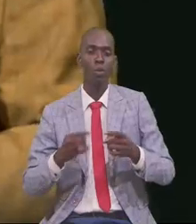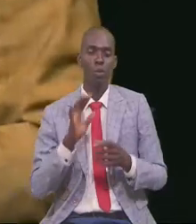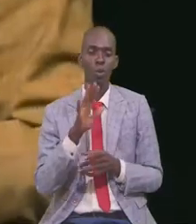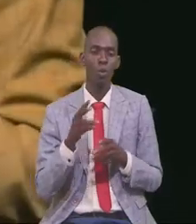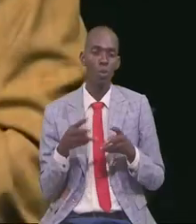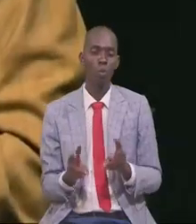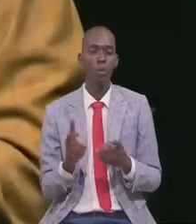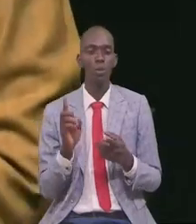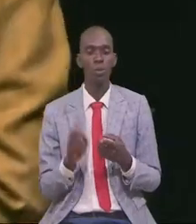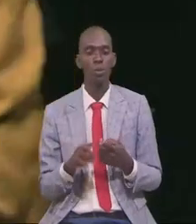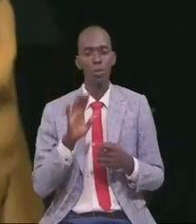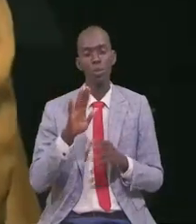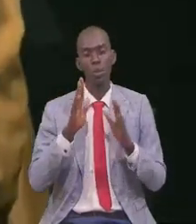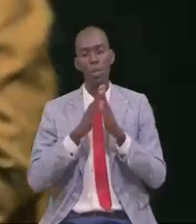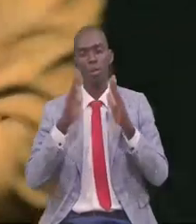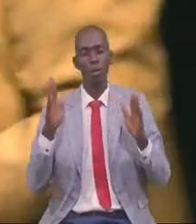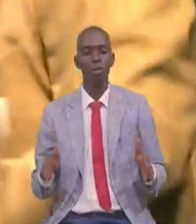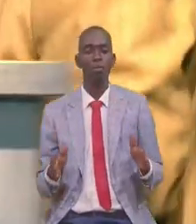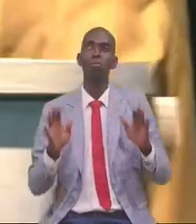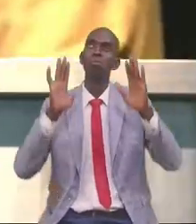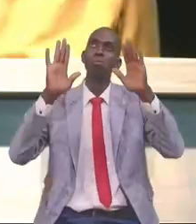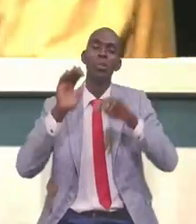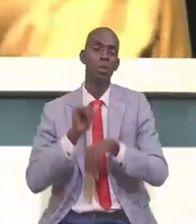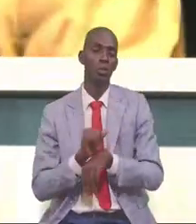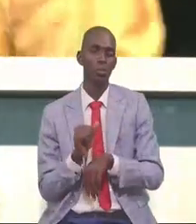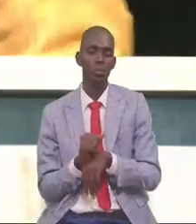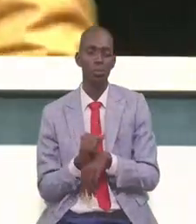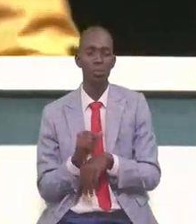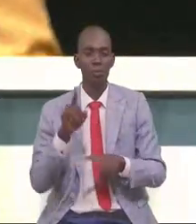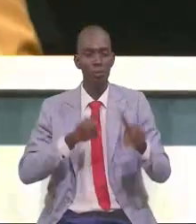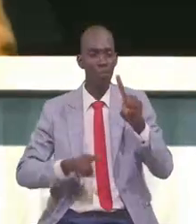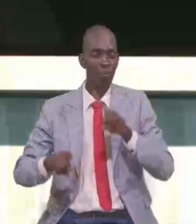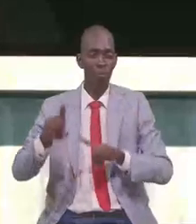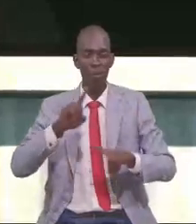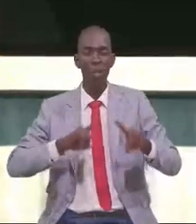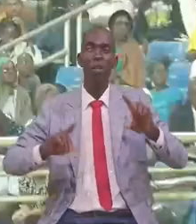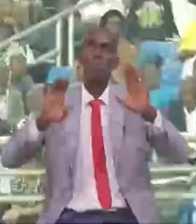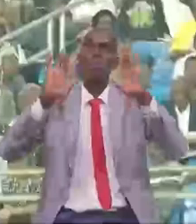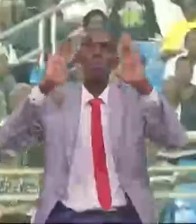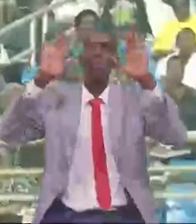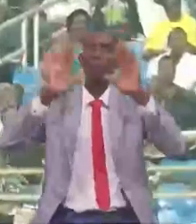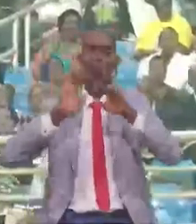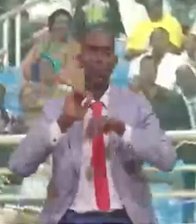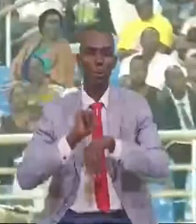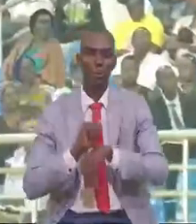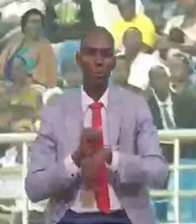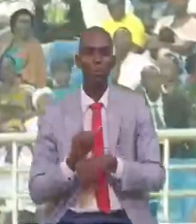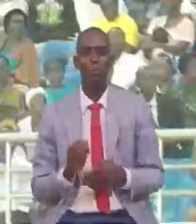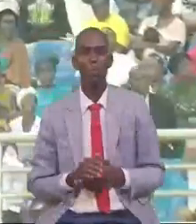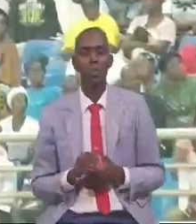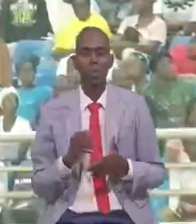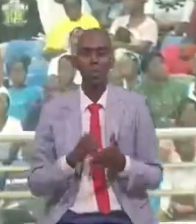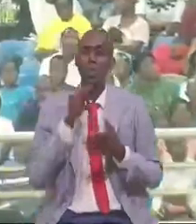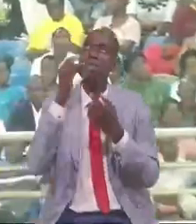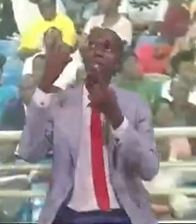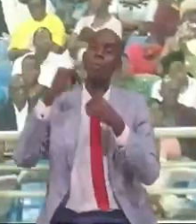et va dans ta maison, miracle. Quelqu'un aide-moi à crier, miracle. Et ça vient pour vous ce